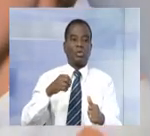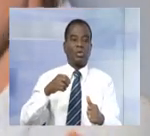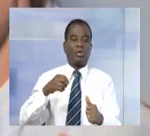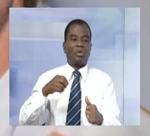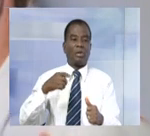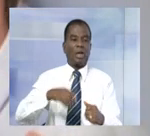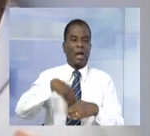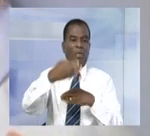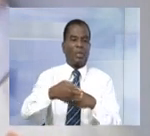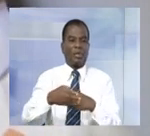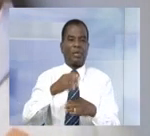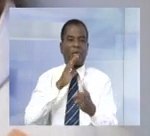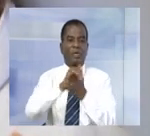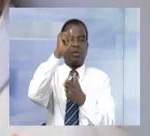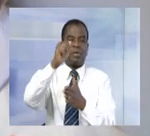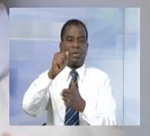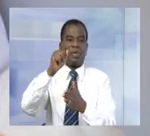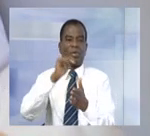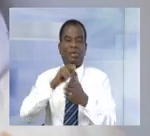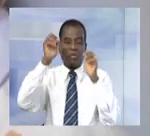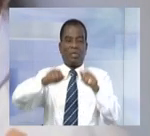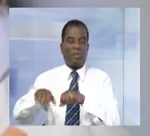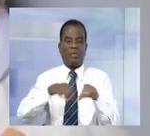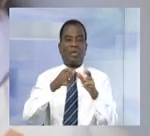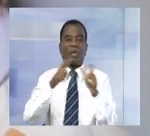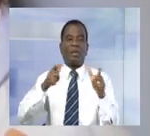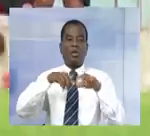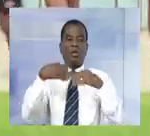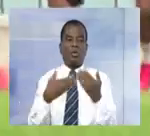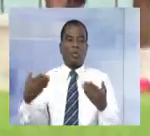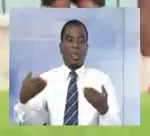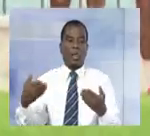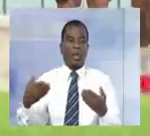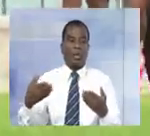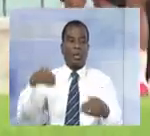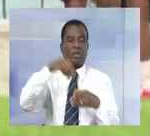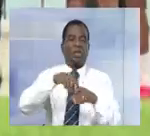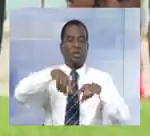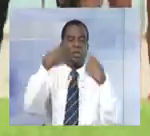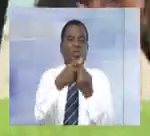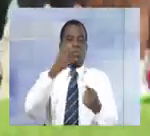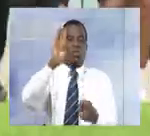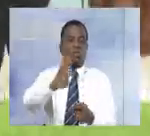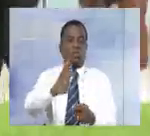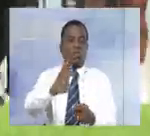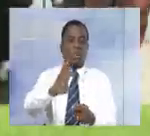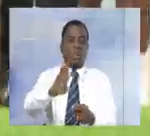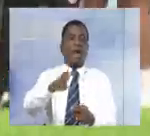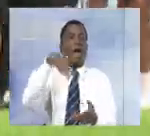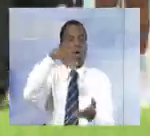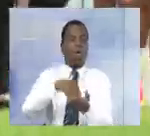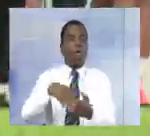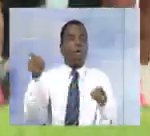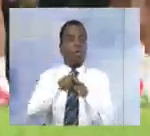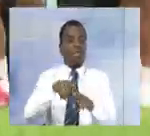Et après, si elle gagne en confiance, cette équipe est capable de faire de grandes choses. Dans le groupe B, la tâche s'annonce en revanche plus facile